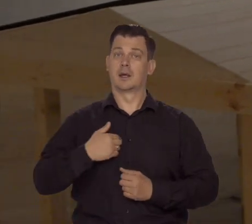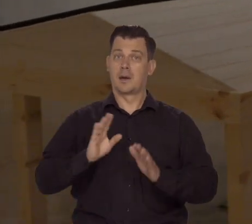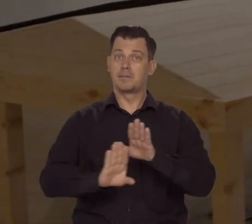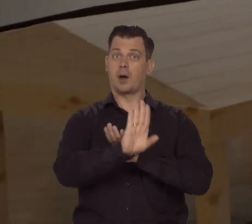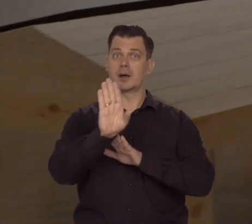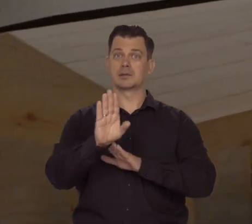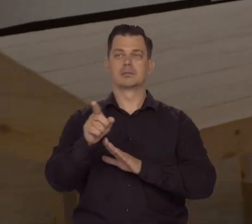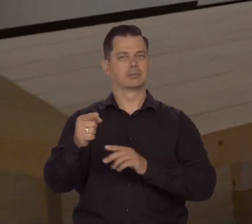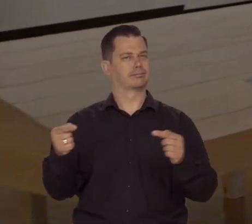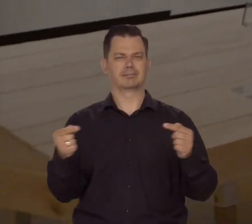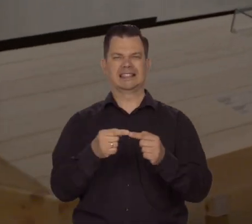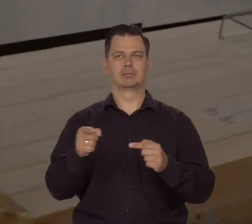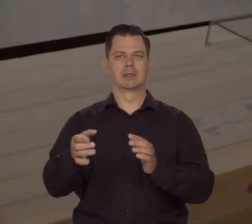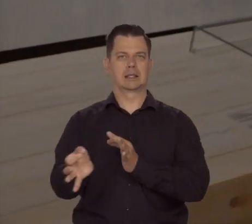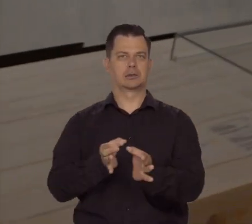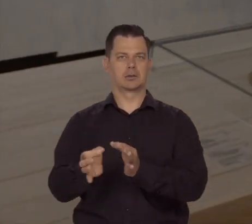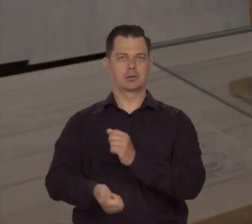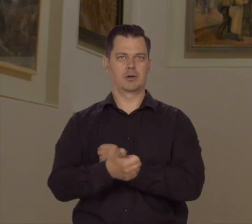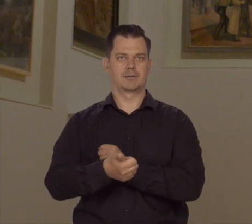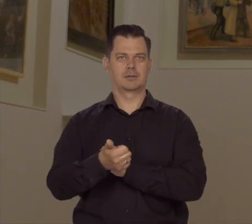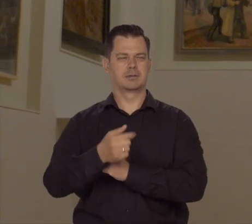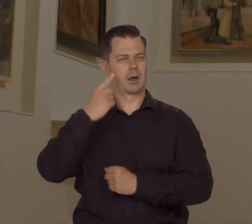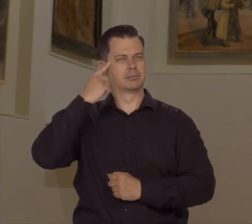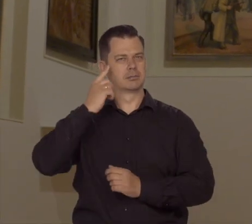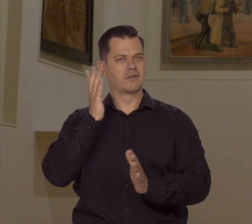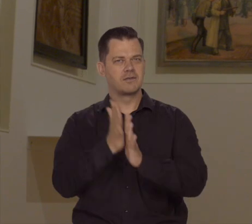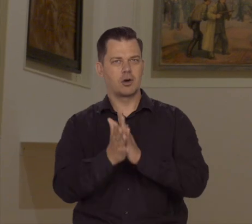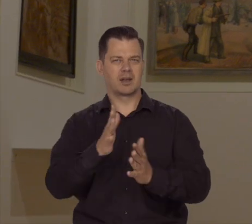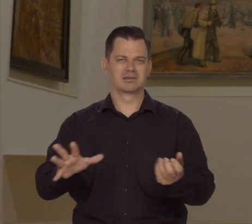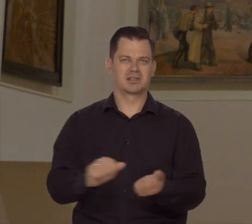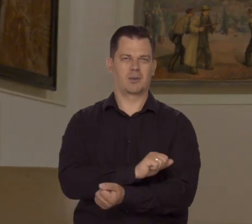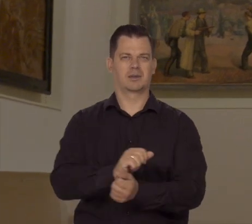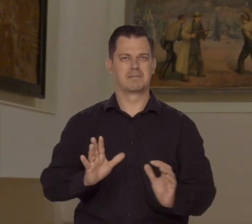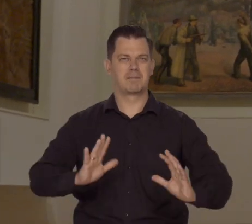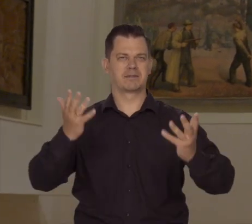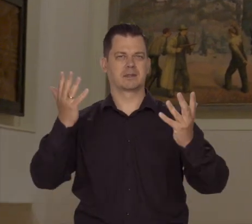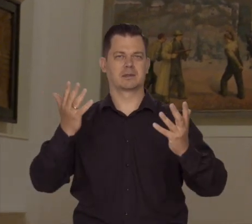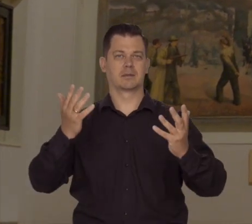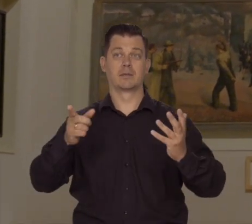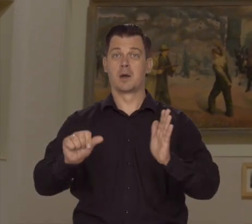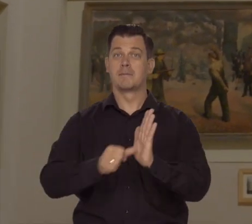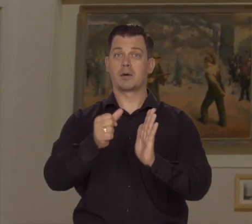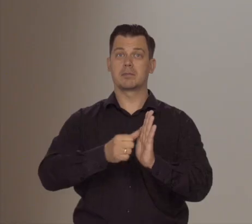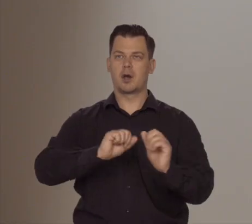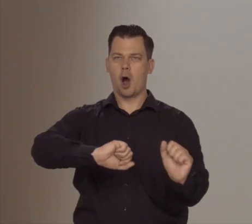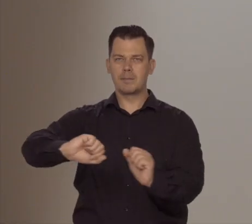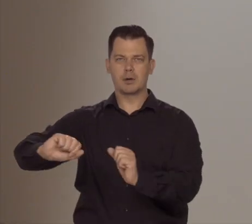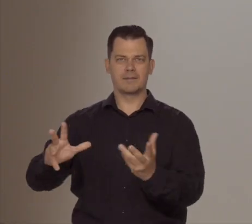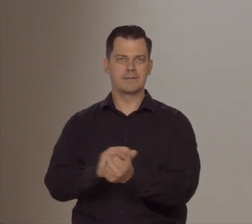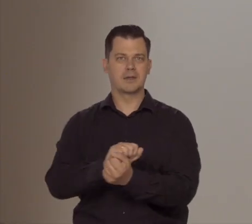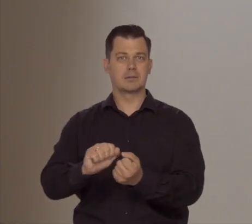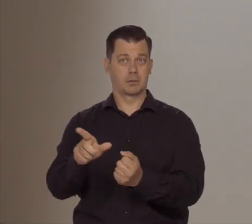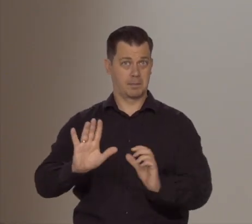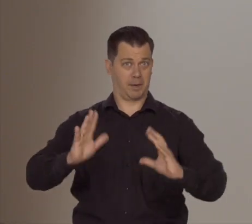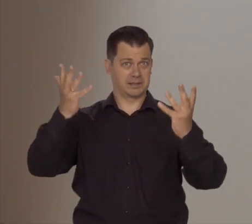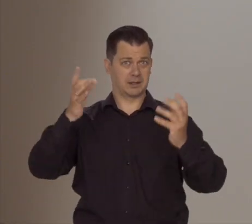Eksponujemy ją jako pełnoprawne źródło historyczne do studiów nad pamięcią o wojnie, zagładzie i samym powstaniu. Pomniki oporu odnoszą się zatem nie